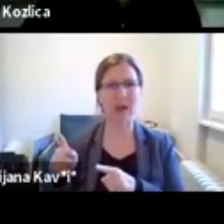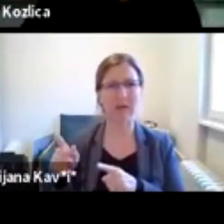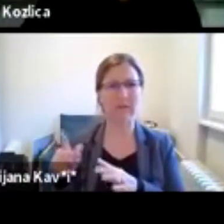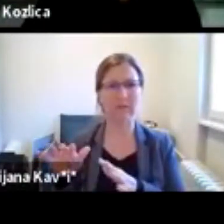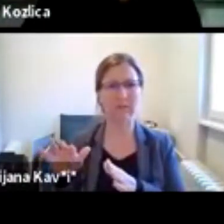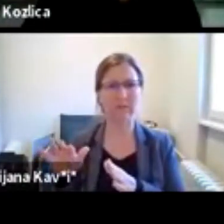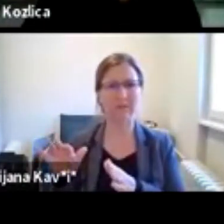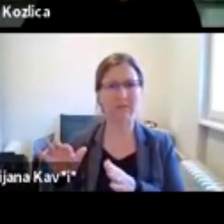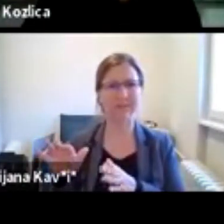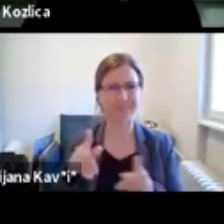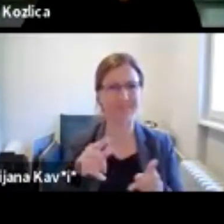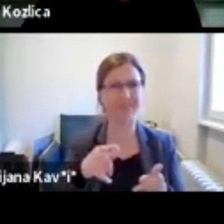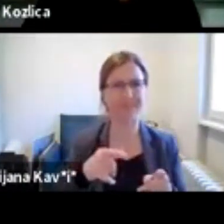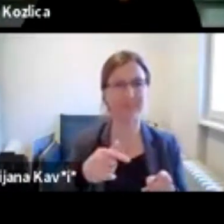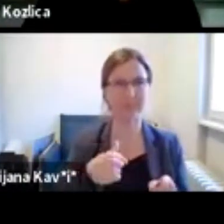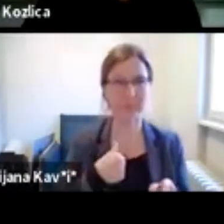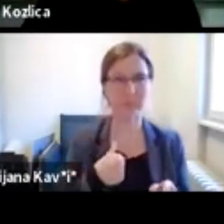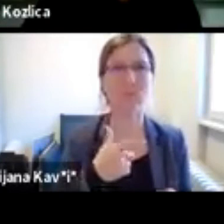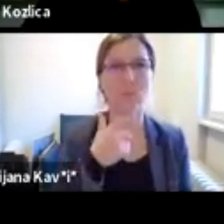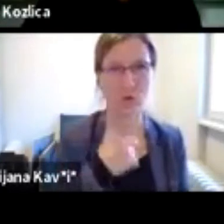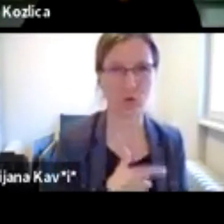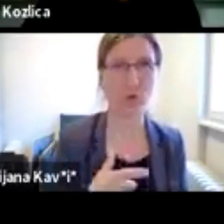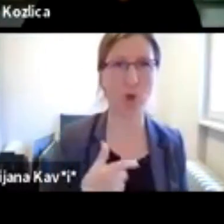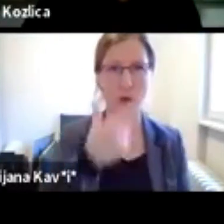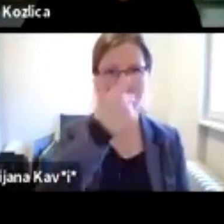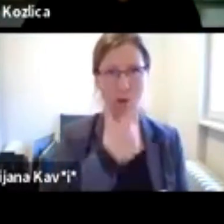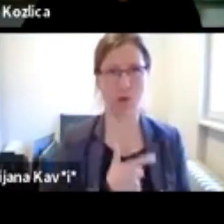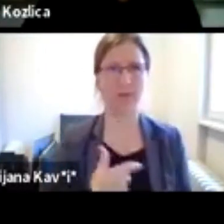Osobno sam pozorno slušao vas sve.